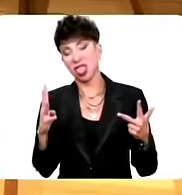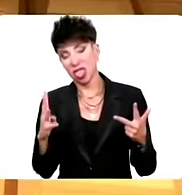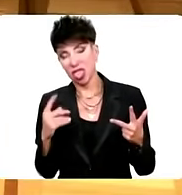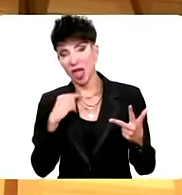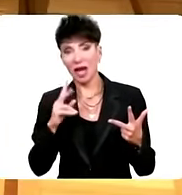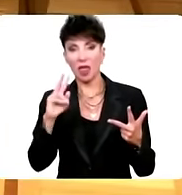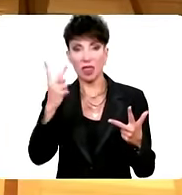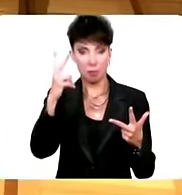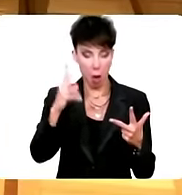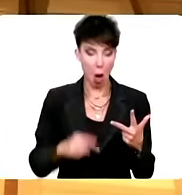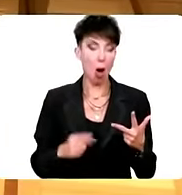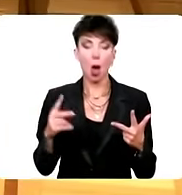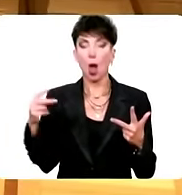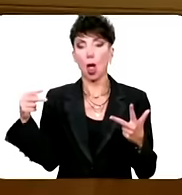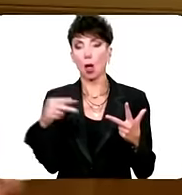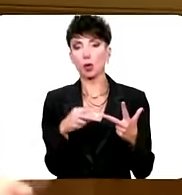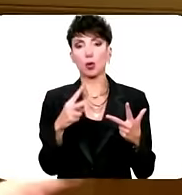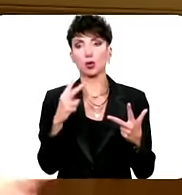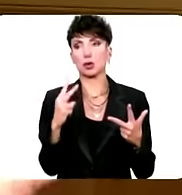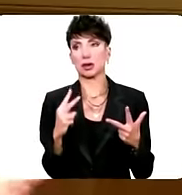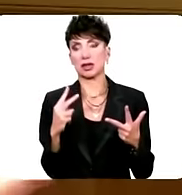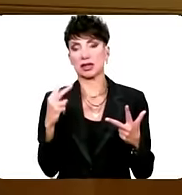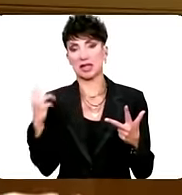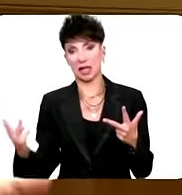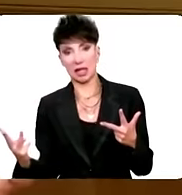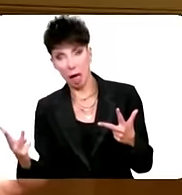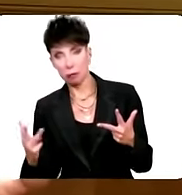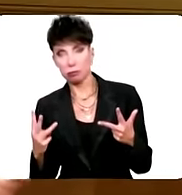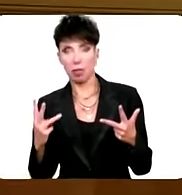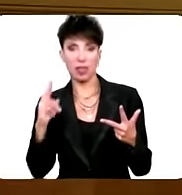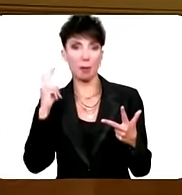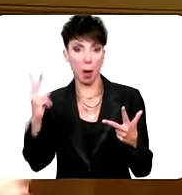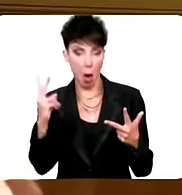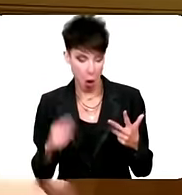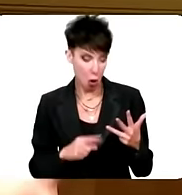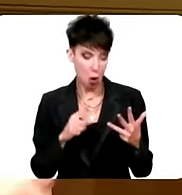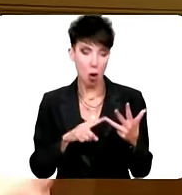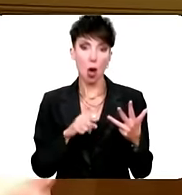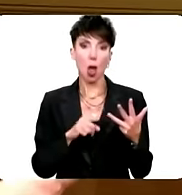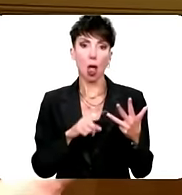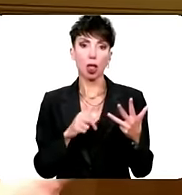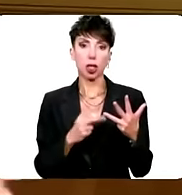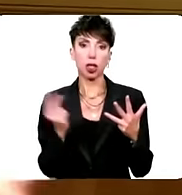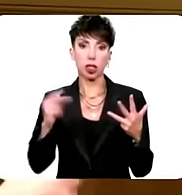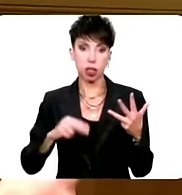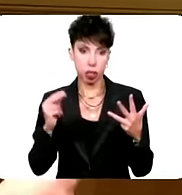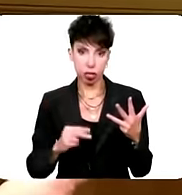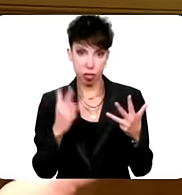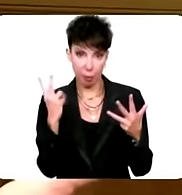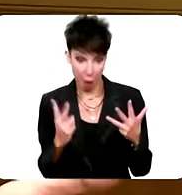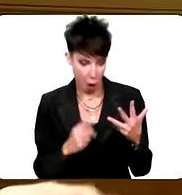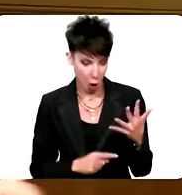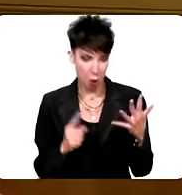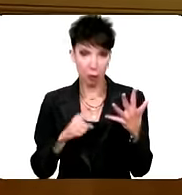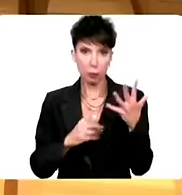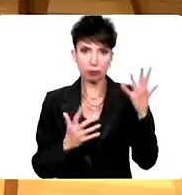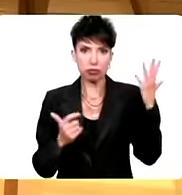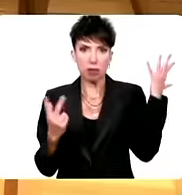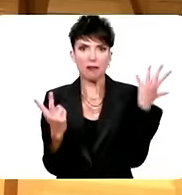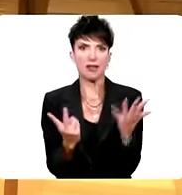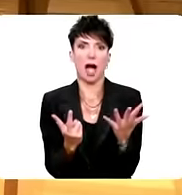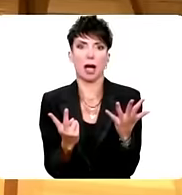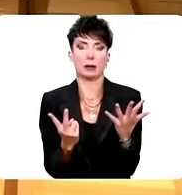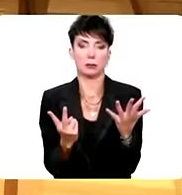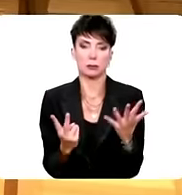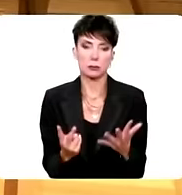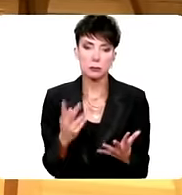ευρωεκλογές, δύο αυτοδιοικητικές. Κουράστηκε ο κόσμος. Και από τη στιγμή μάλιστα που αισθάνθηκε ότι κυβέρνηση έχουμε, δεν